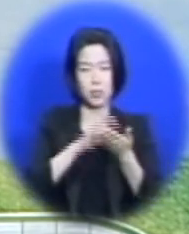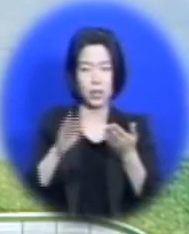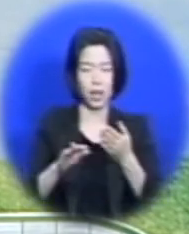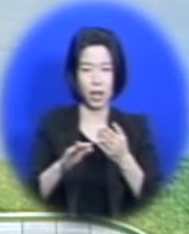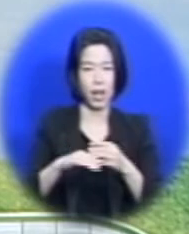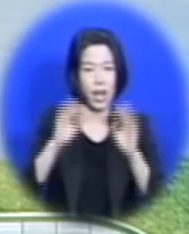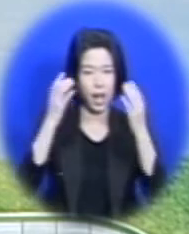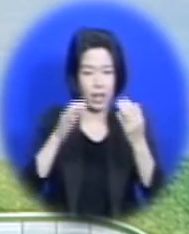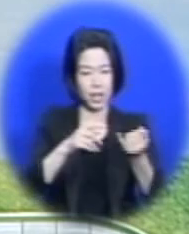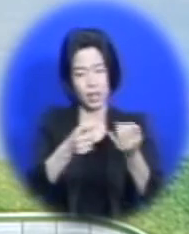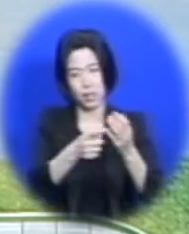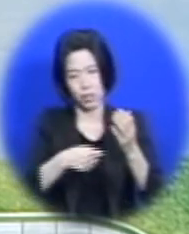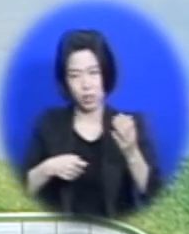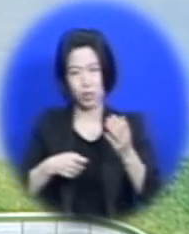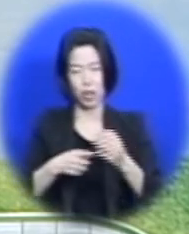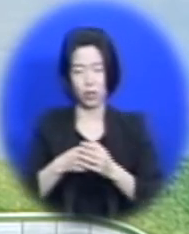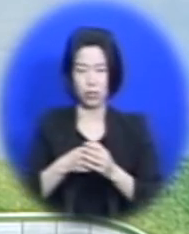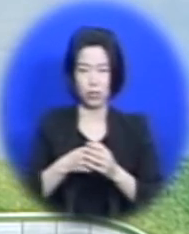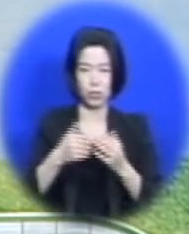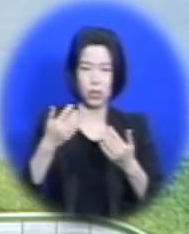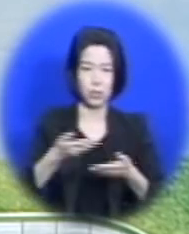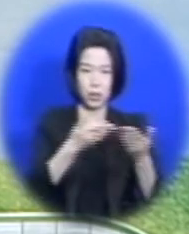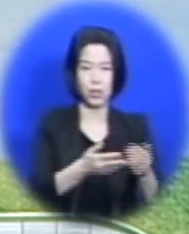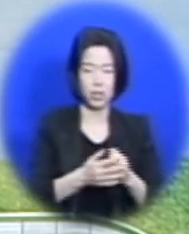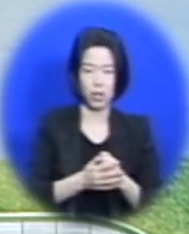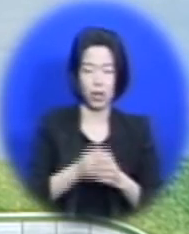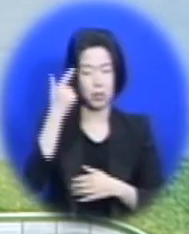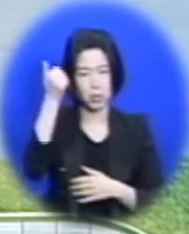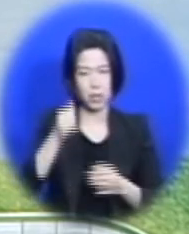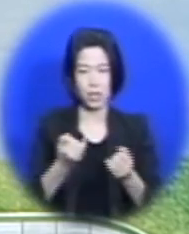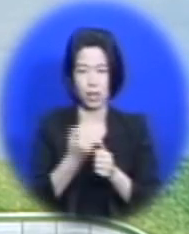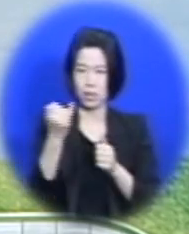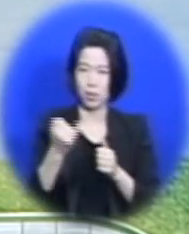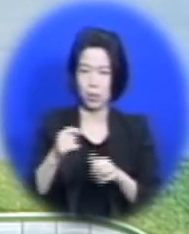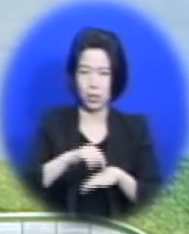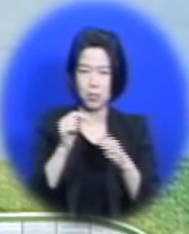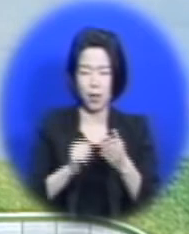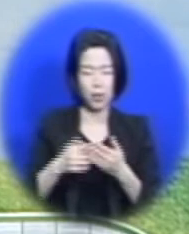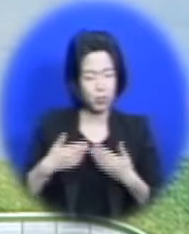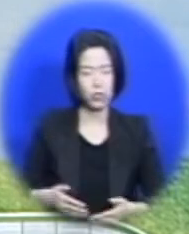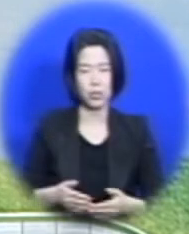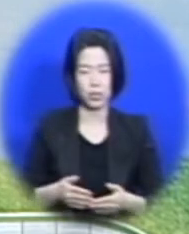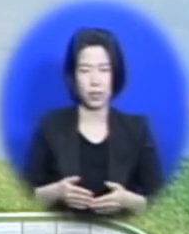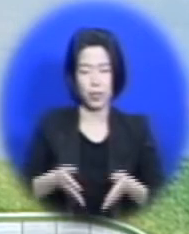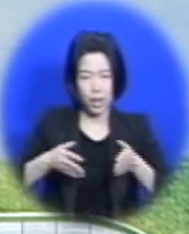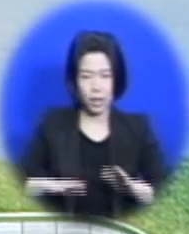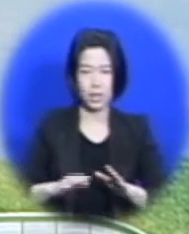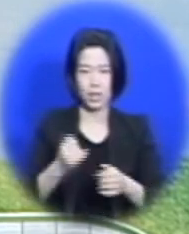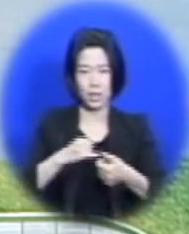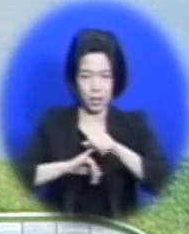낙태를 하라고 권하더래요. 목사님과 사모님이 가슴이 무너지는 것 같았어요. 그냥 아이를 낳자니 기형아가 될